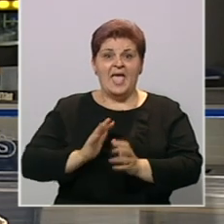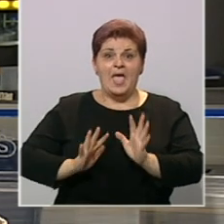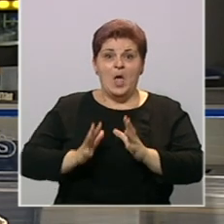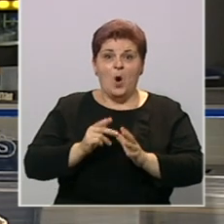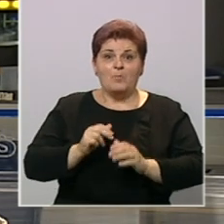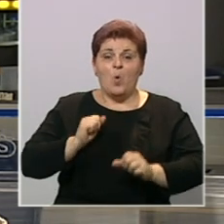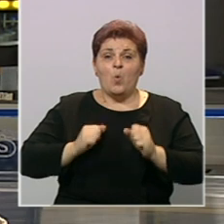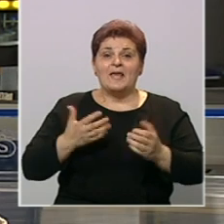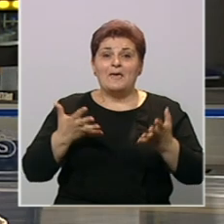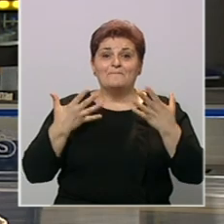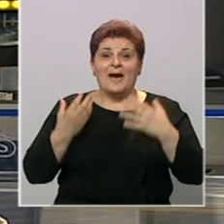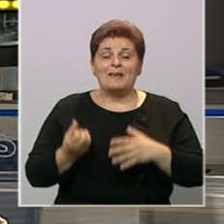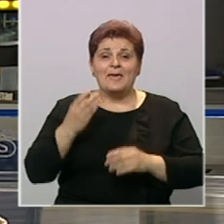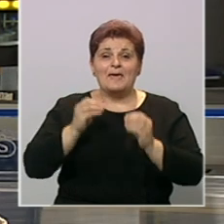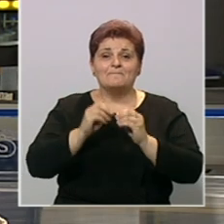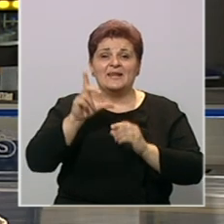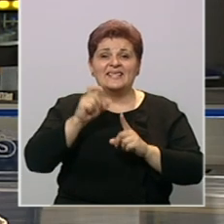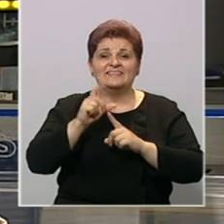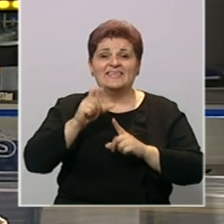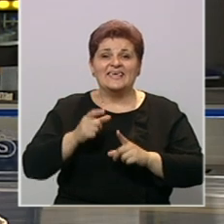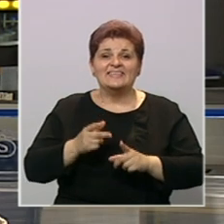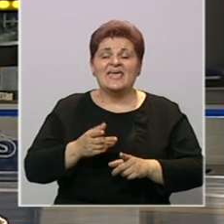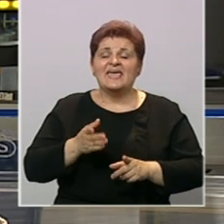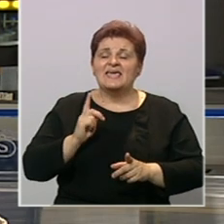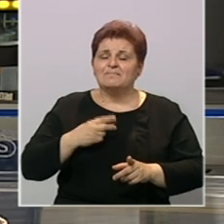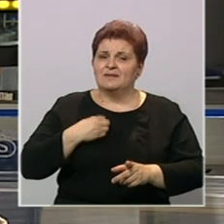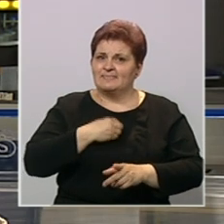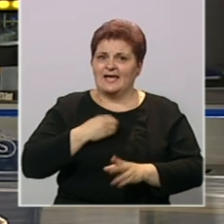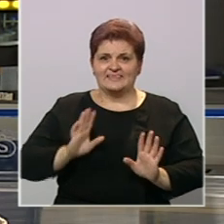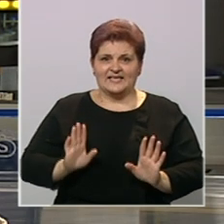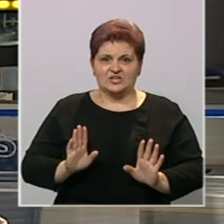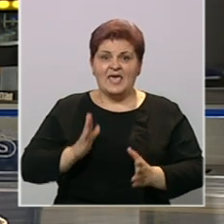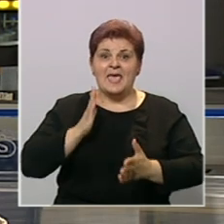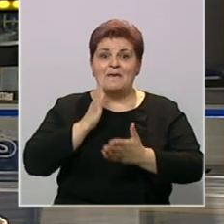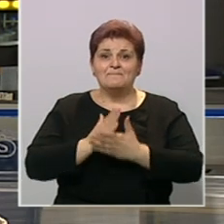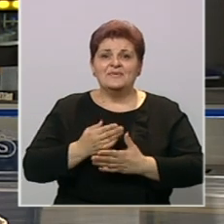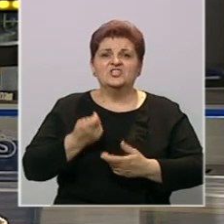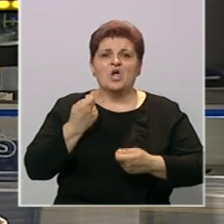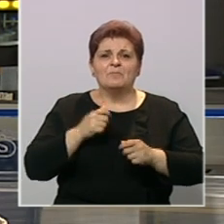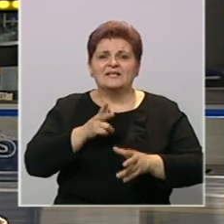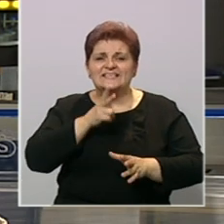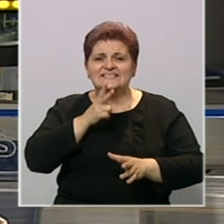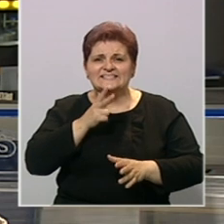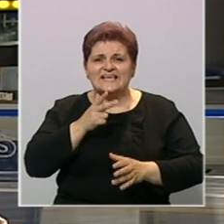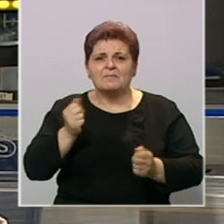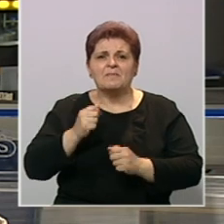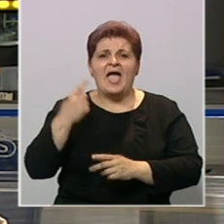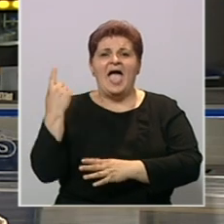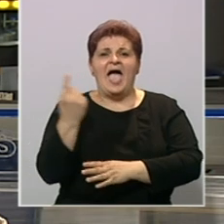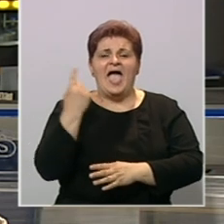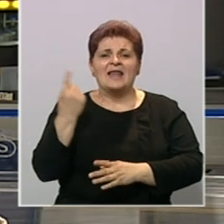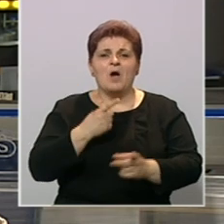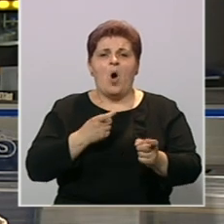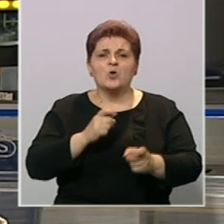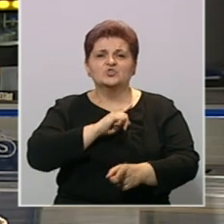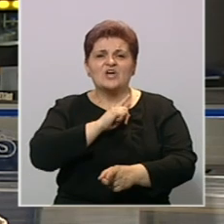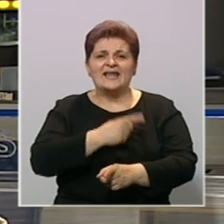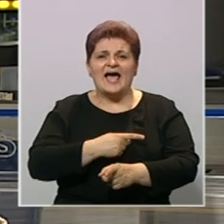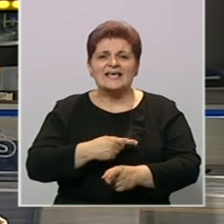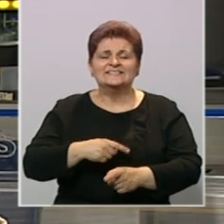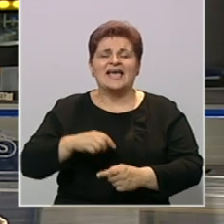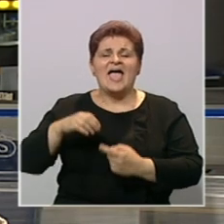Požar ugrožava park prirode Blidinje i prijeti ekološka katastrofa. Biće obnovljen zahtjev za angažmanom helikoptera oružanih snaga